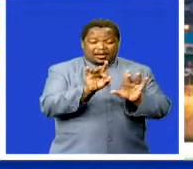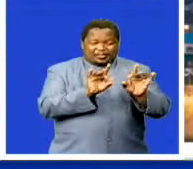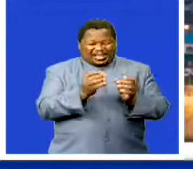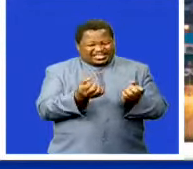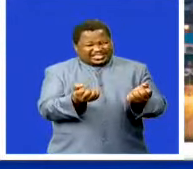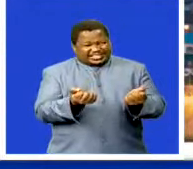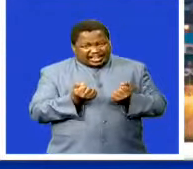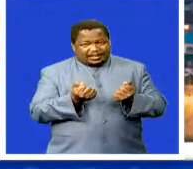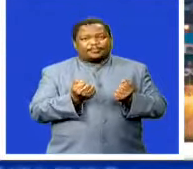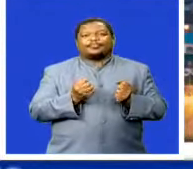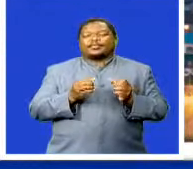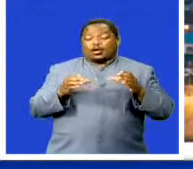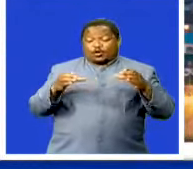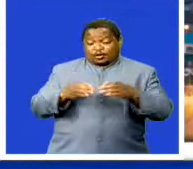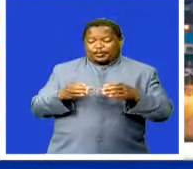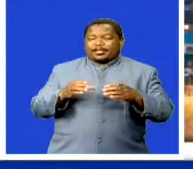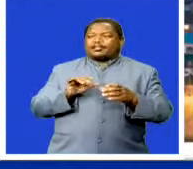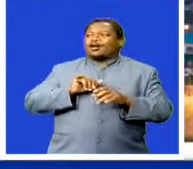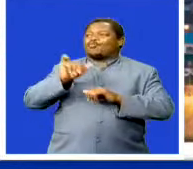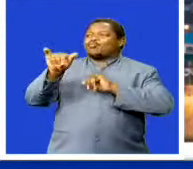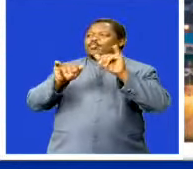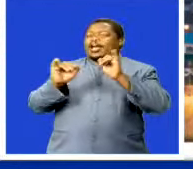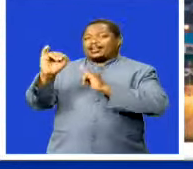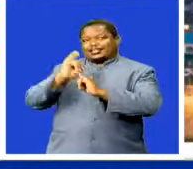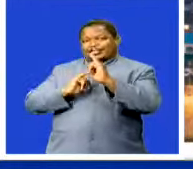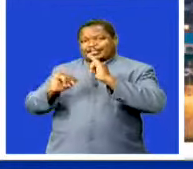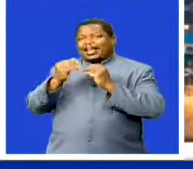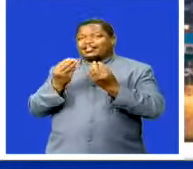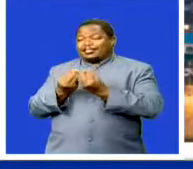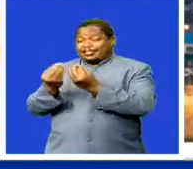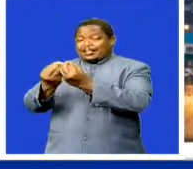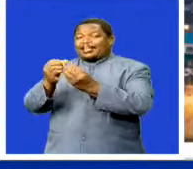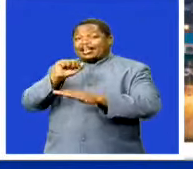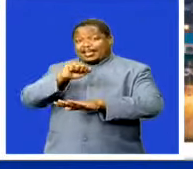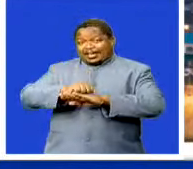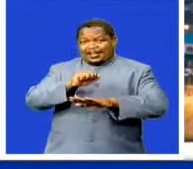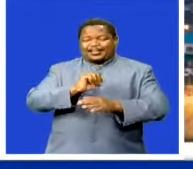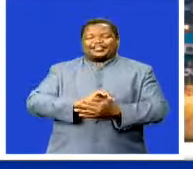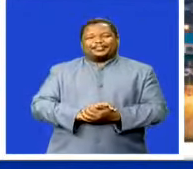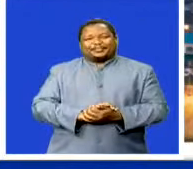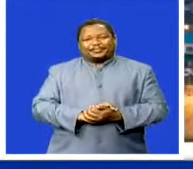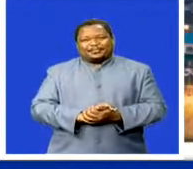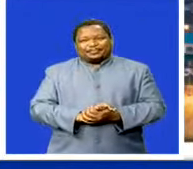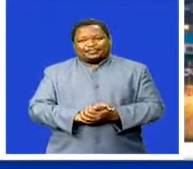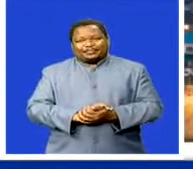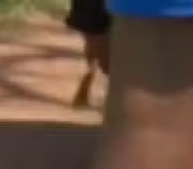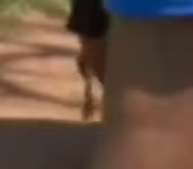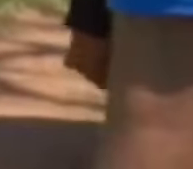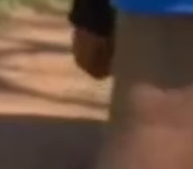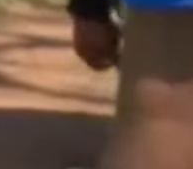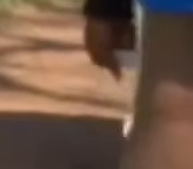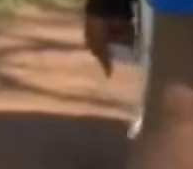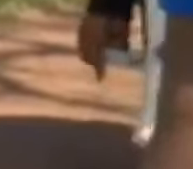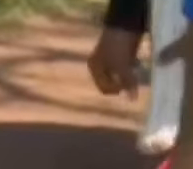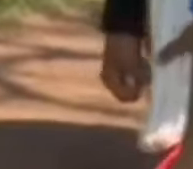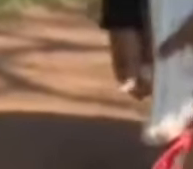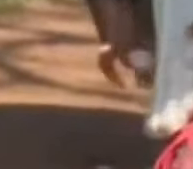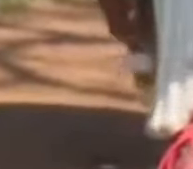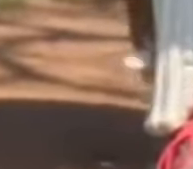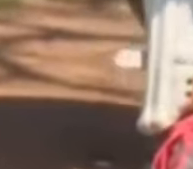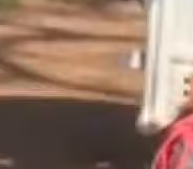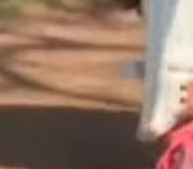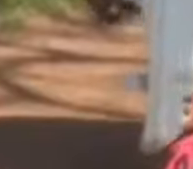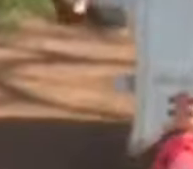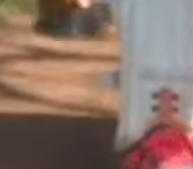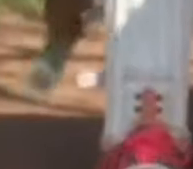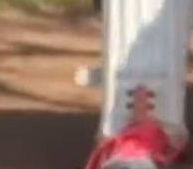kuvetwe ngumandla Dlamini lo lilunga lalenhlangano ngesikhathi kuqala ileague yabomake eMarkens Country Club. Ngemuva kwesikhathi